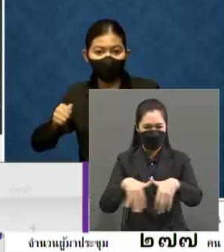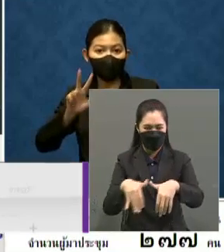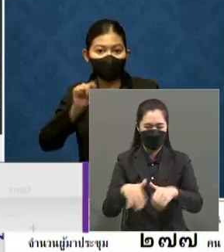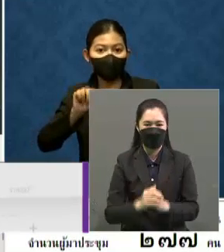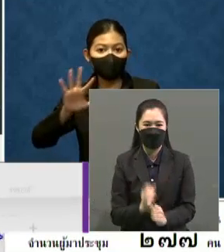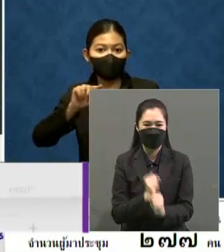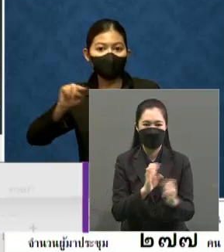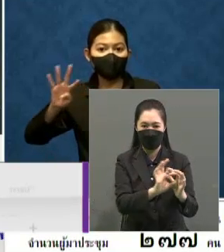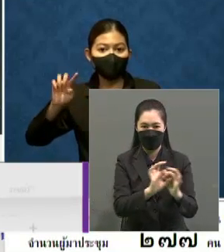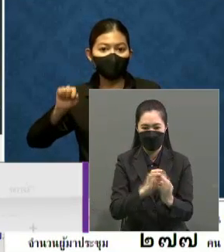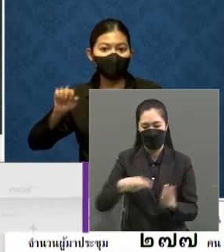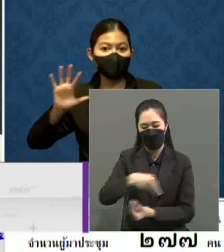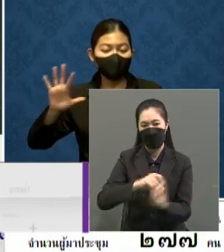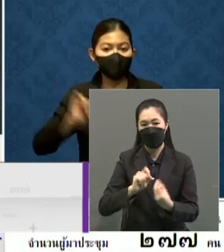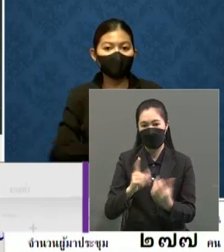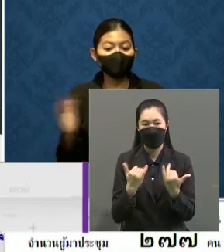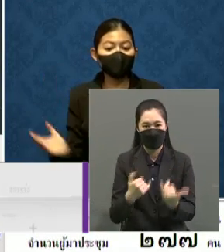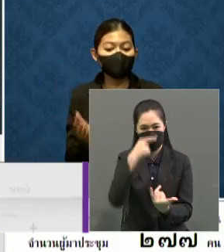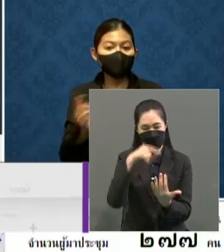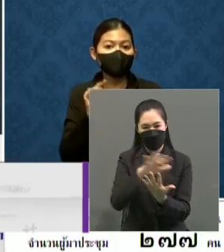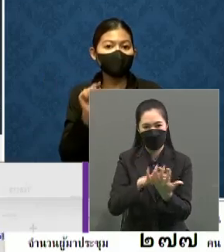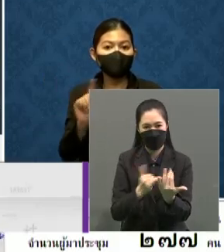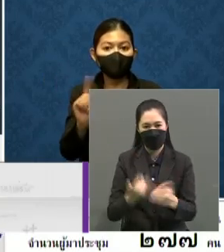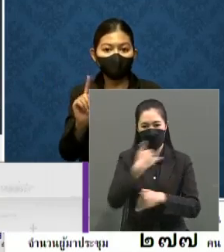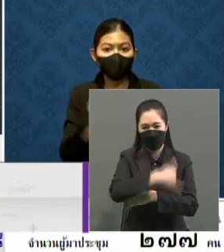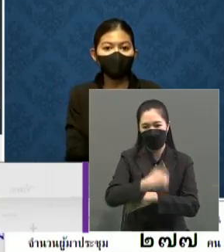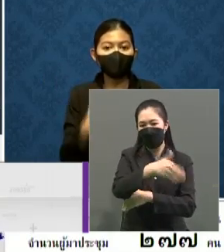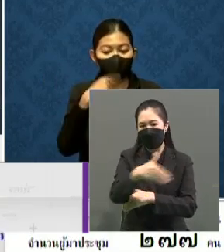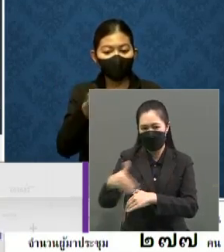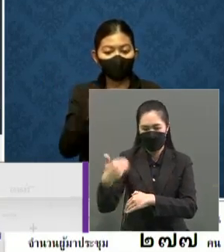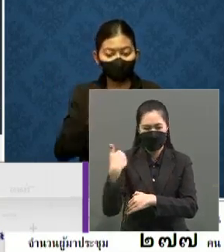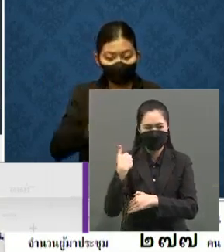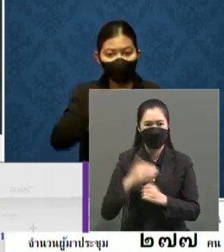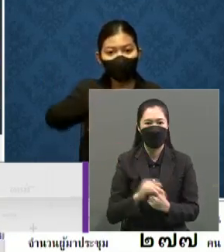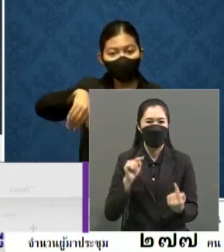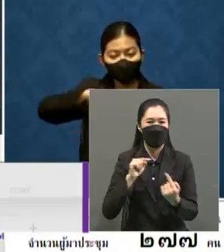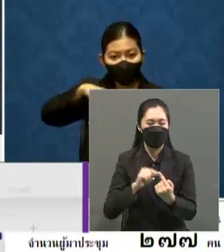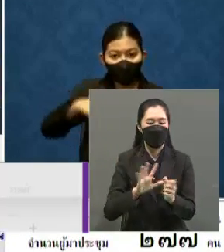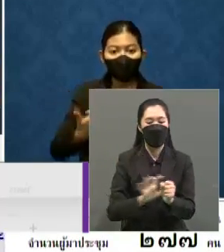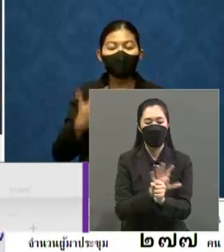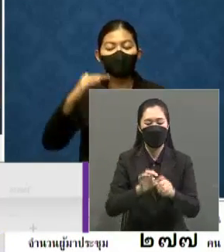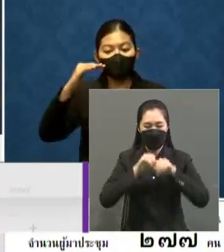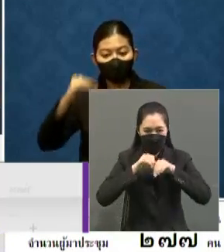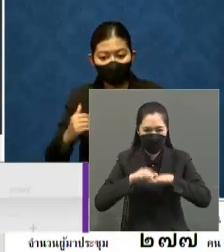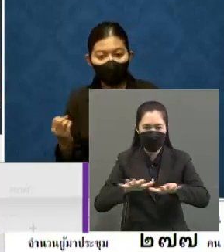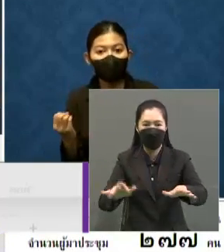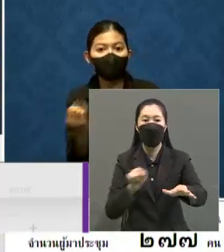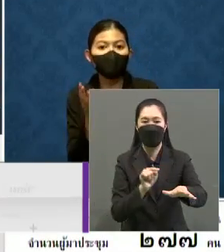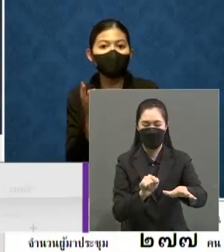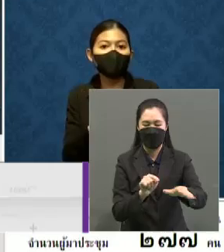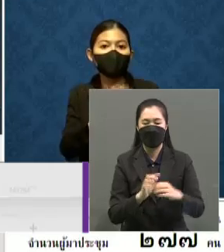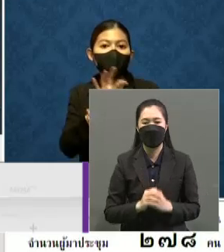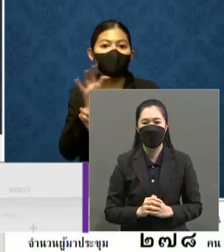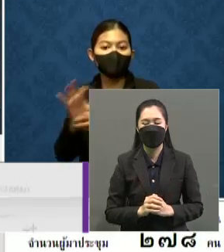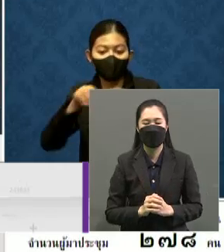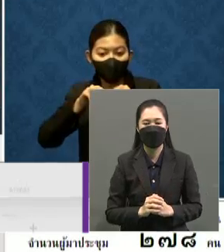ทำให้สอดคล้องกับภาวะเศรษฐกิจภายในประเทศและภายนอกประเทศรวมถึงสถานการณ์การแพร่ระบาดของโรคโควิด-19จ